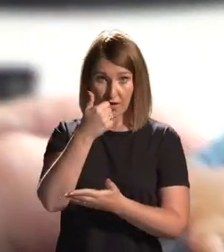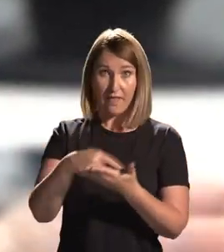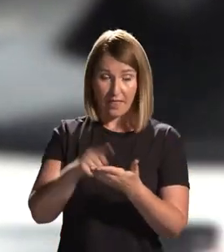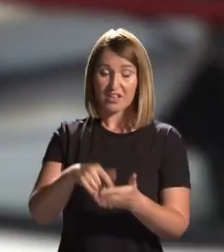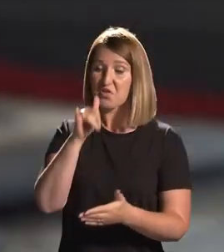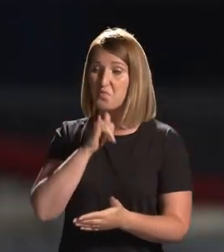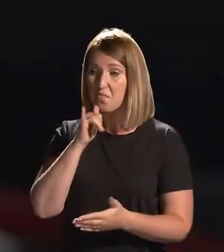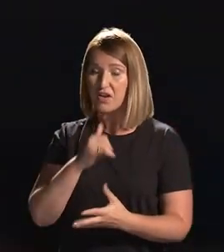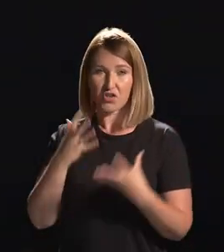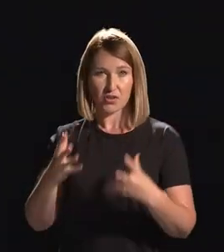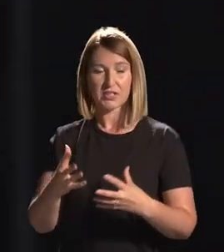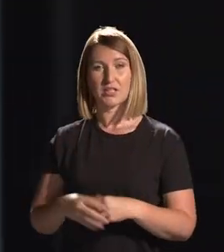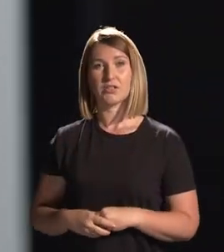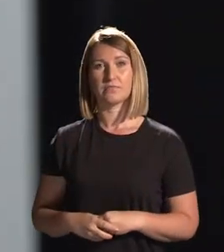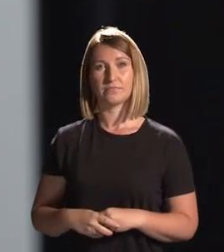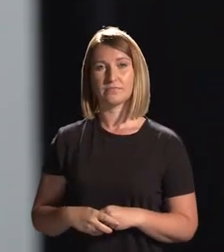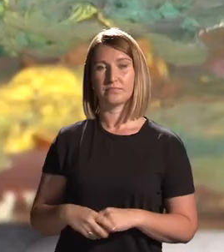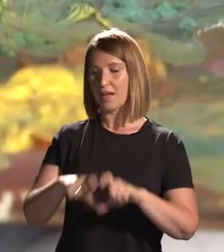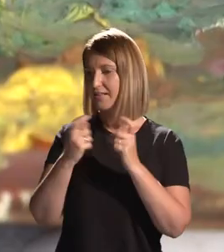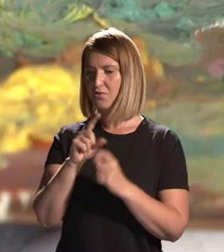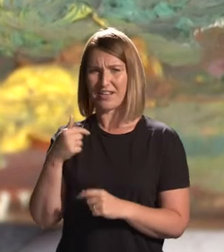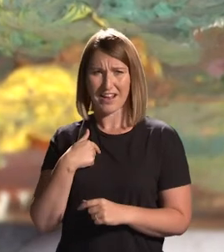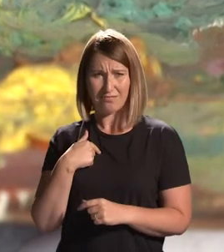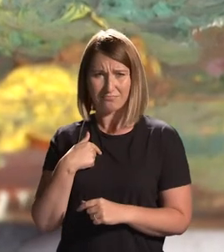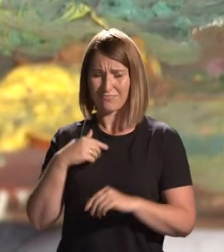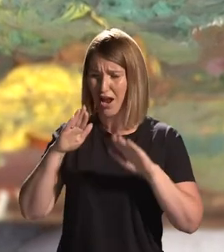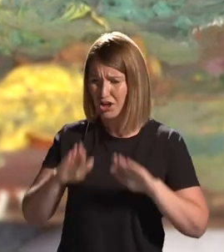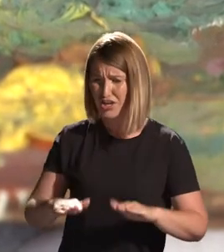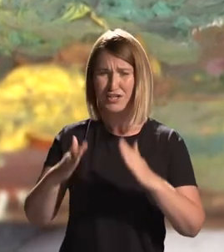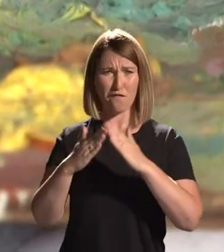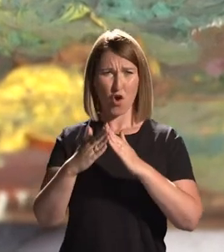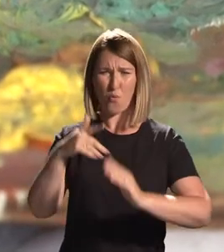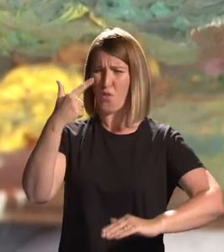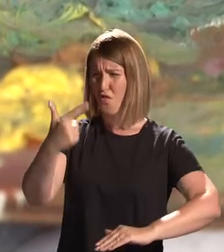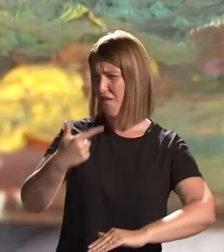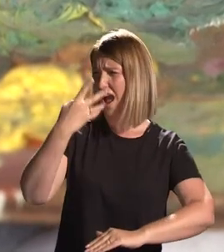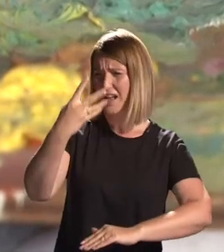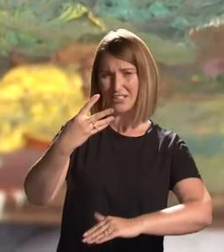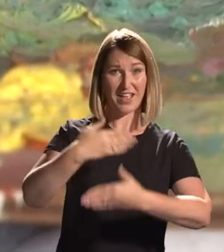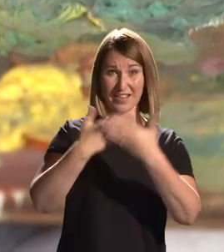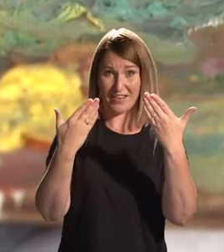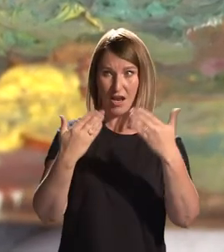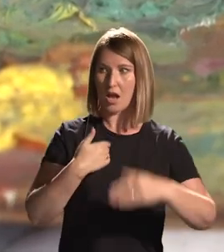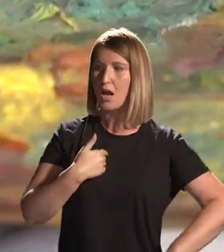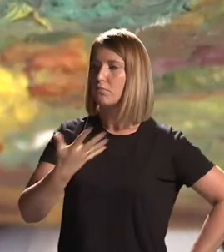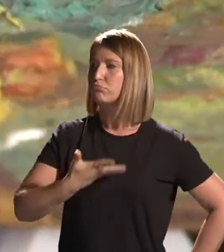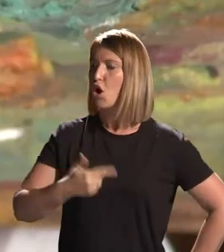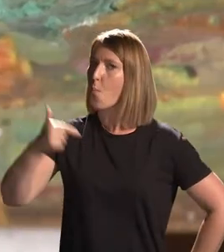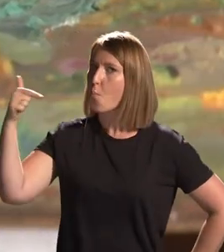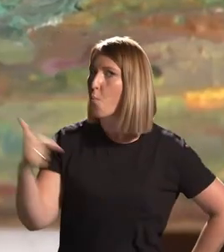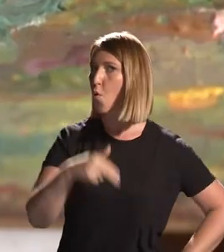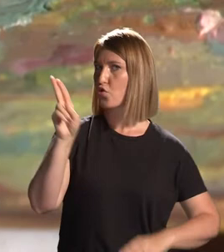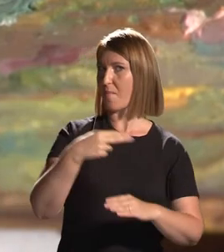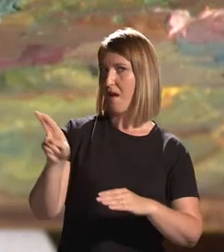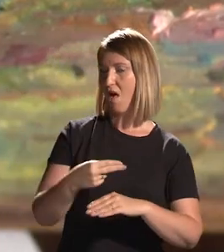złapało, to trzyma w końcu cały czas. Nie mogę wytrzymać w domu przez 2-4 dni, jak nic nie namaluję w końcu, jak nic nie